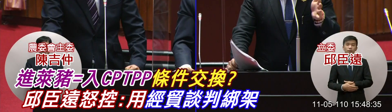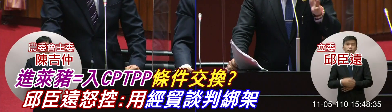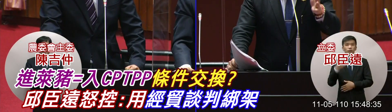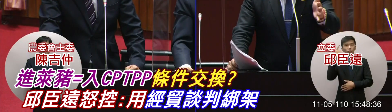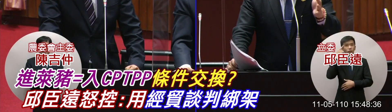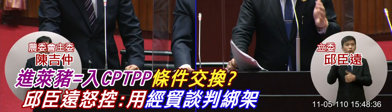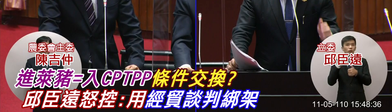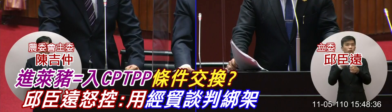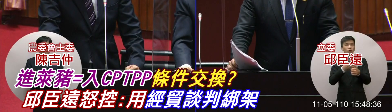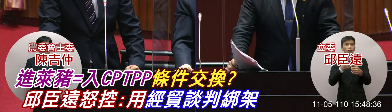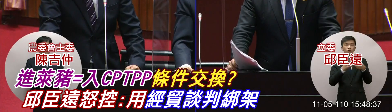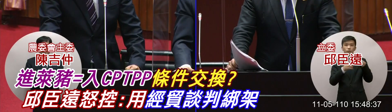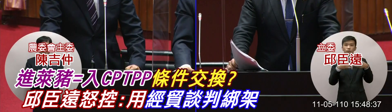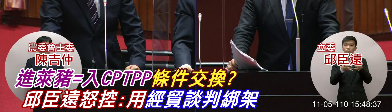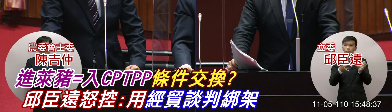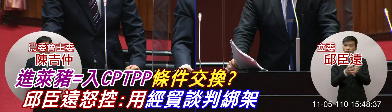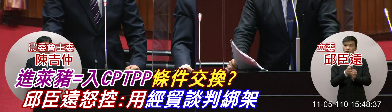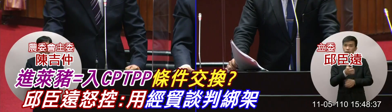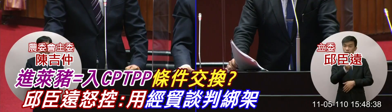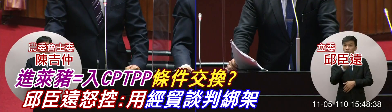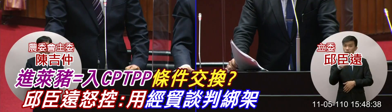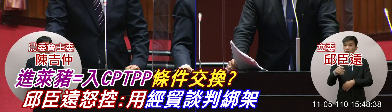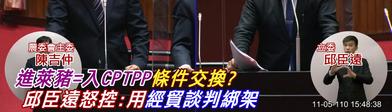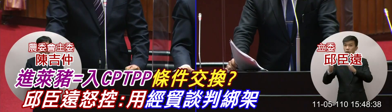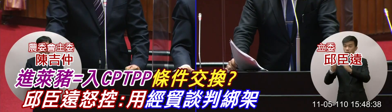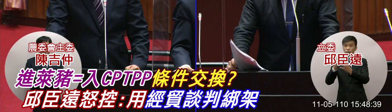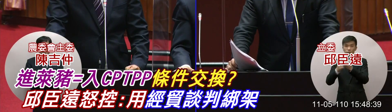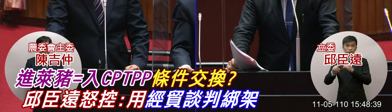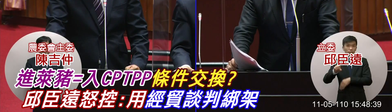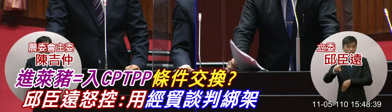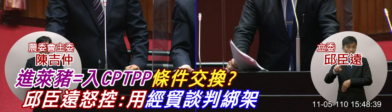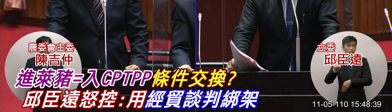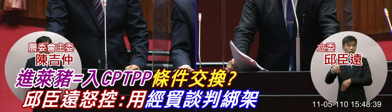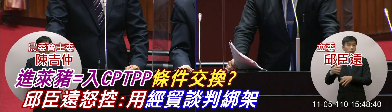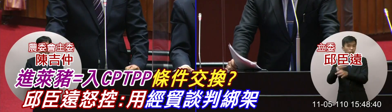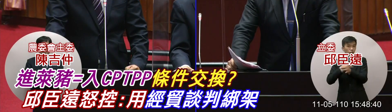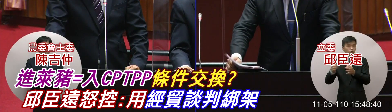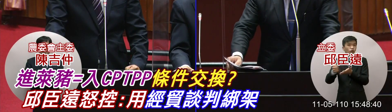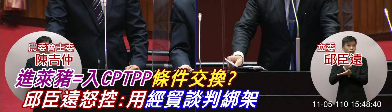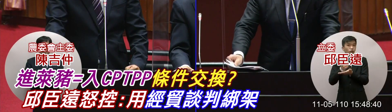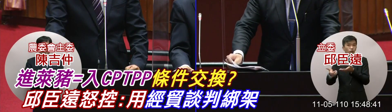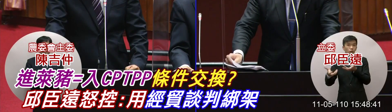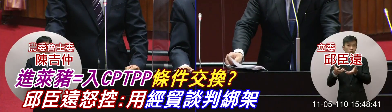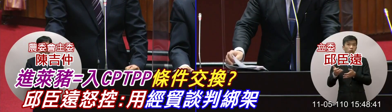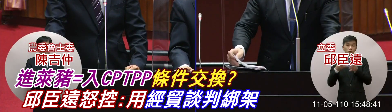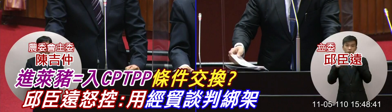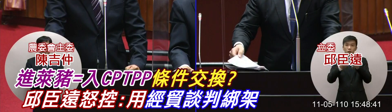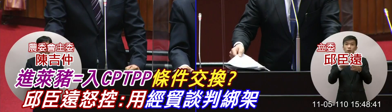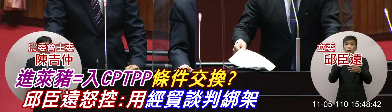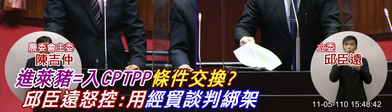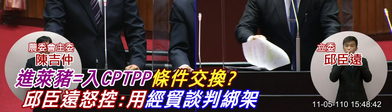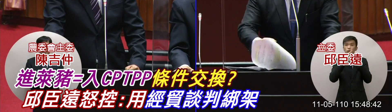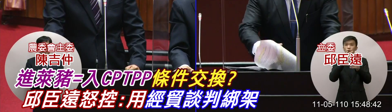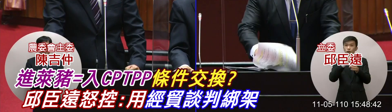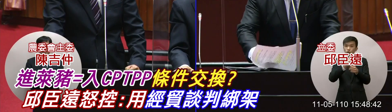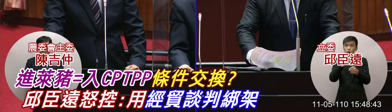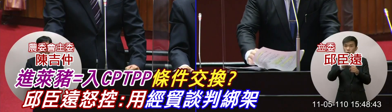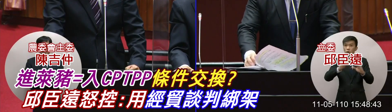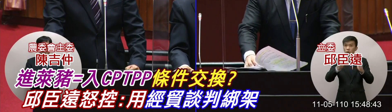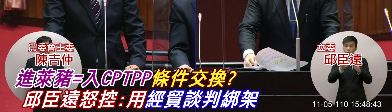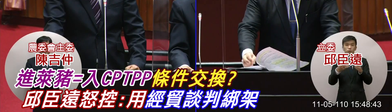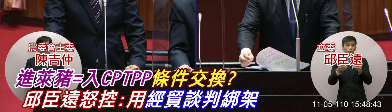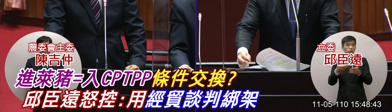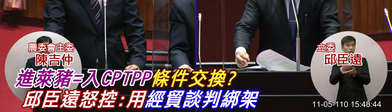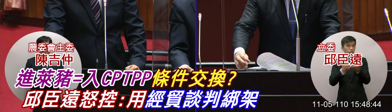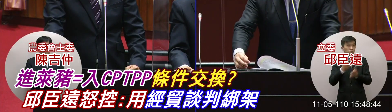下，你现在在目前在相关的这个十一个会员国的经贸推动上，针对秘鲁这一票的沟通情形为何？那会不会担心因为这